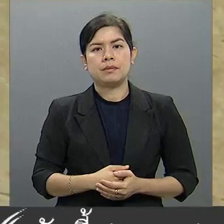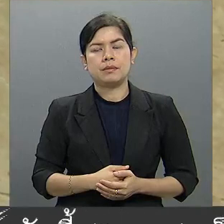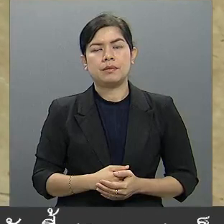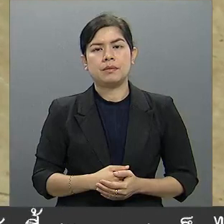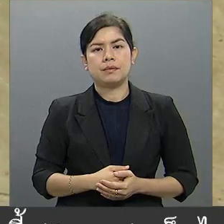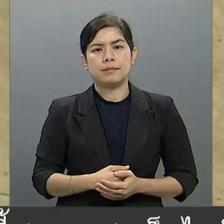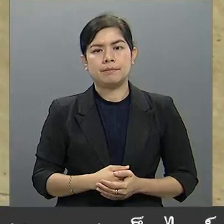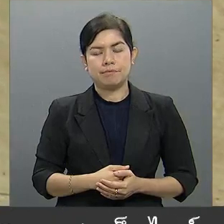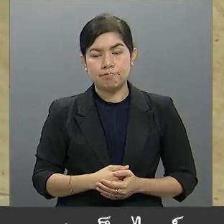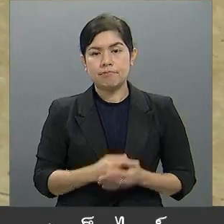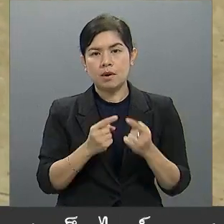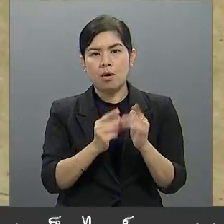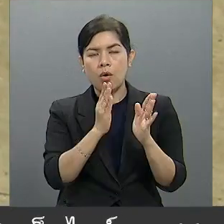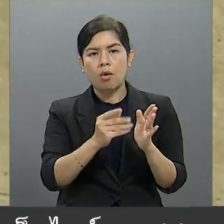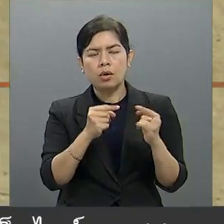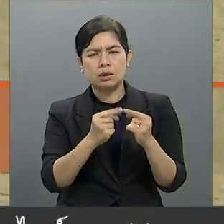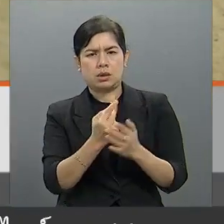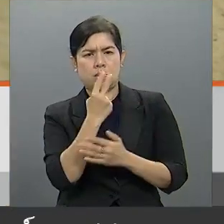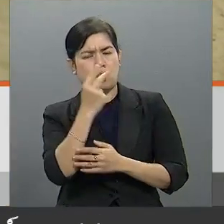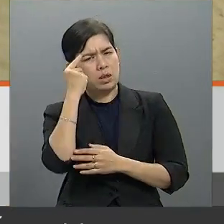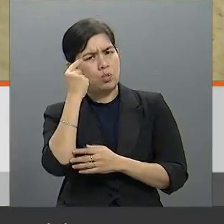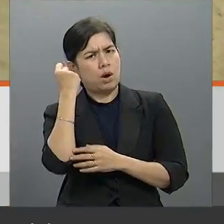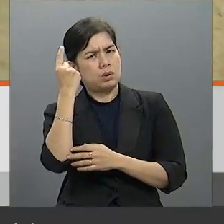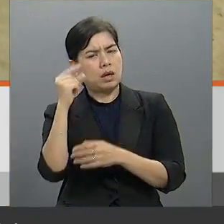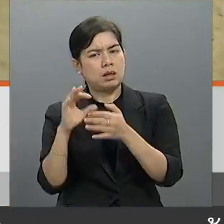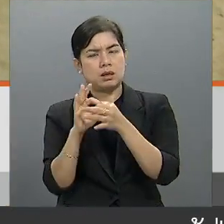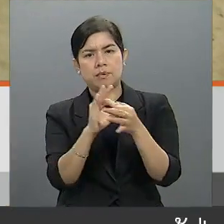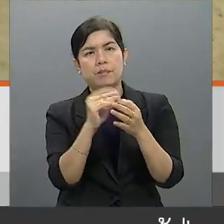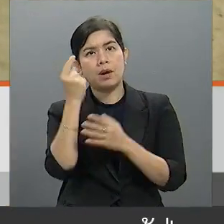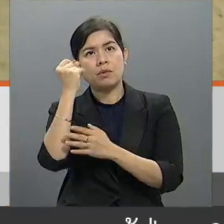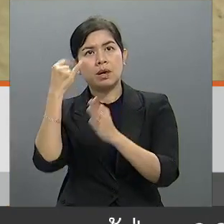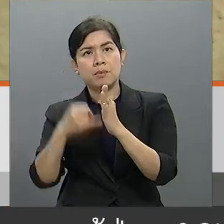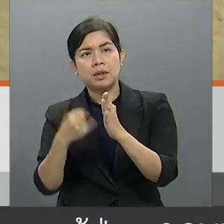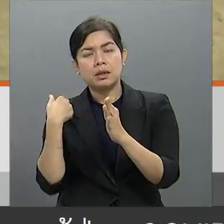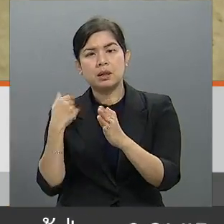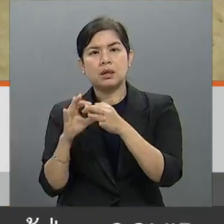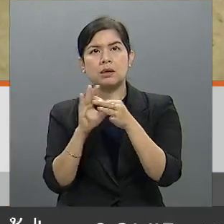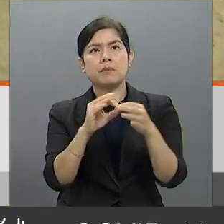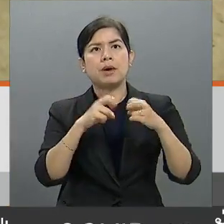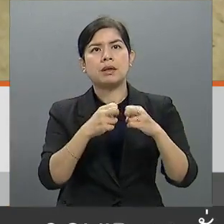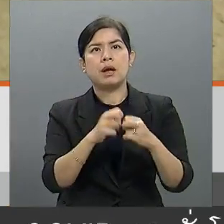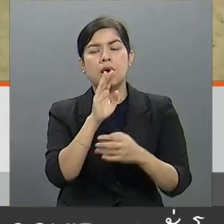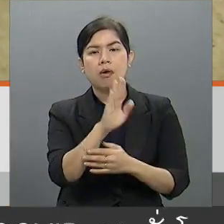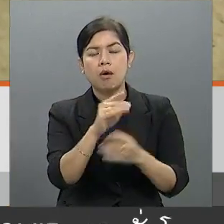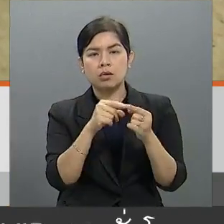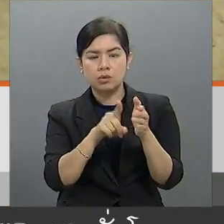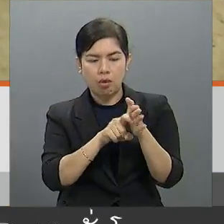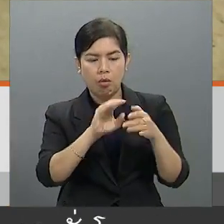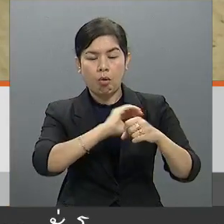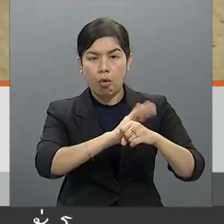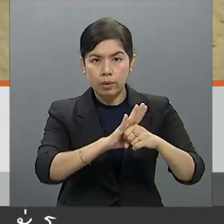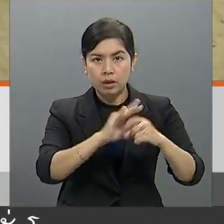หลายๆคนเข้าใจผิดแล้วก็ไปโยงนะครับเป็นเรื่องเศรษฐกิจและเรื่องของโควิดนะครับมันเป็นเรื่อง